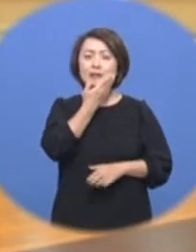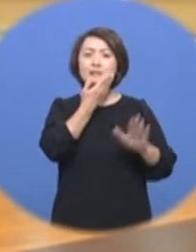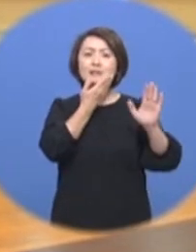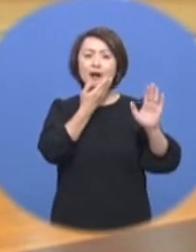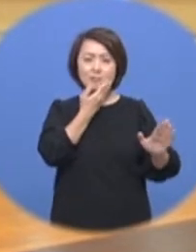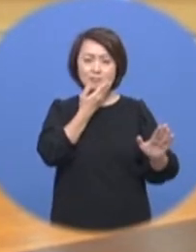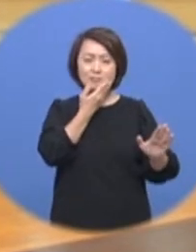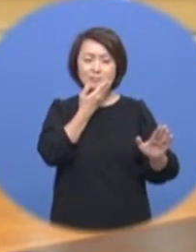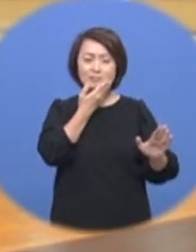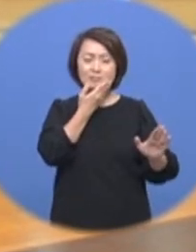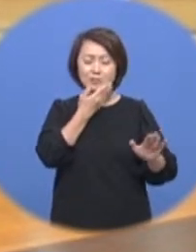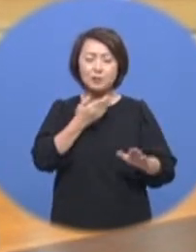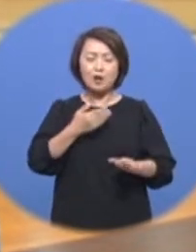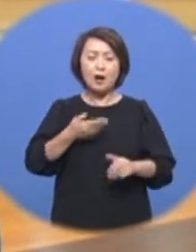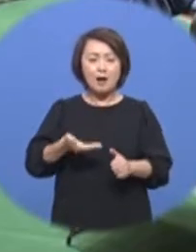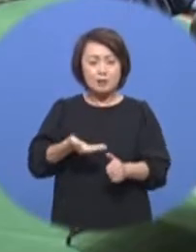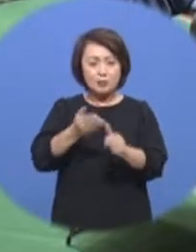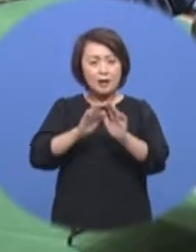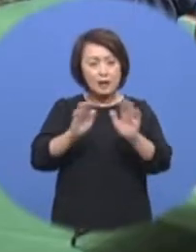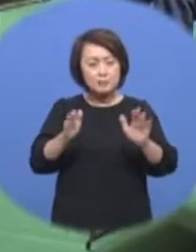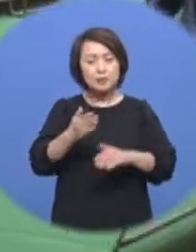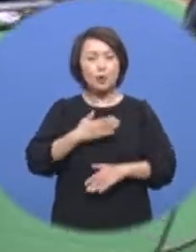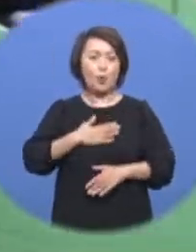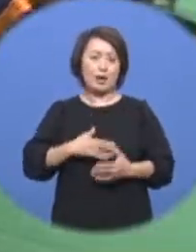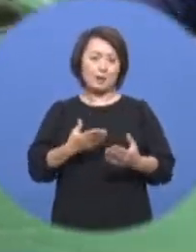ていうことを飼ってから実感しました。